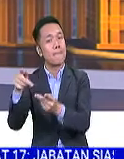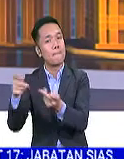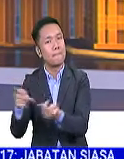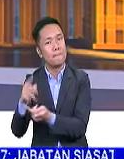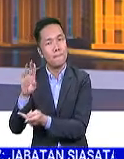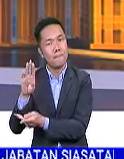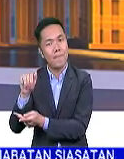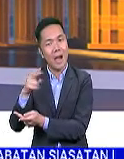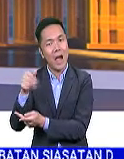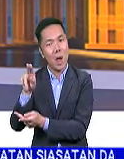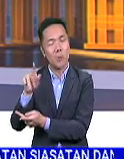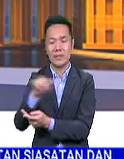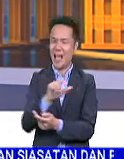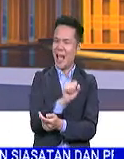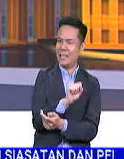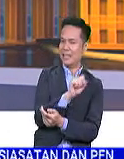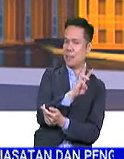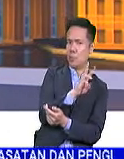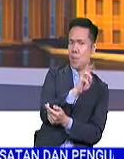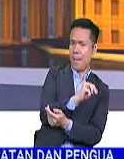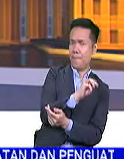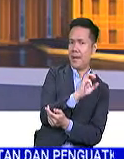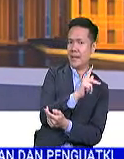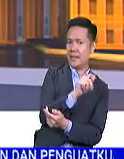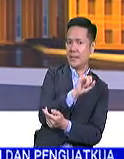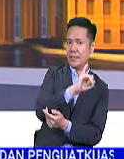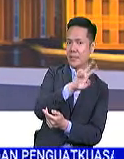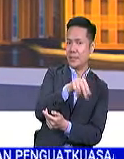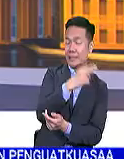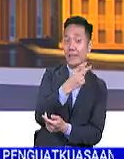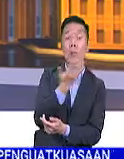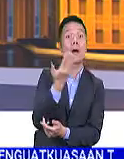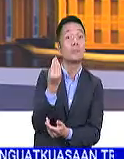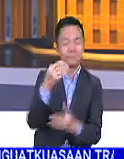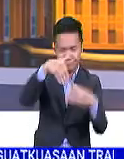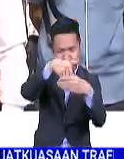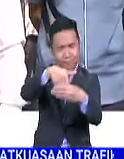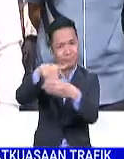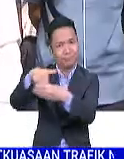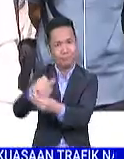masyarakat stbm environment SGM kcdc sampul merah